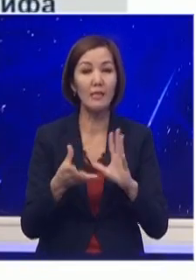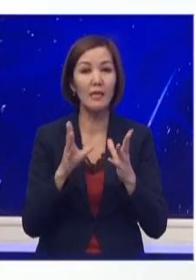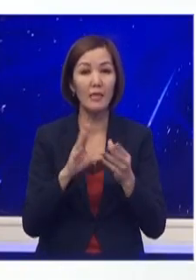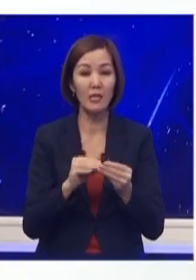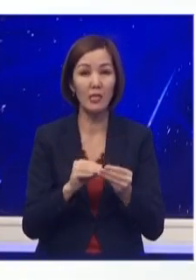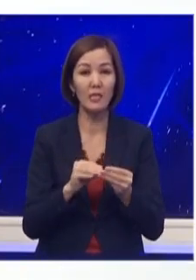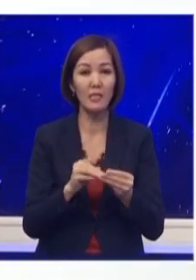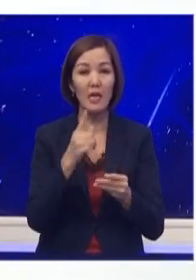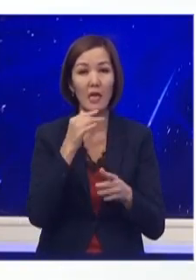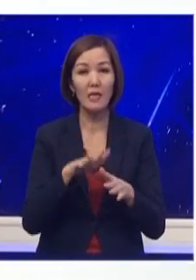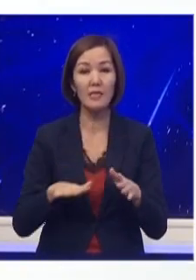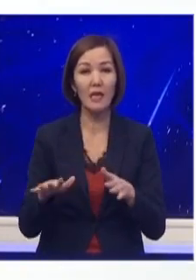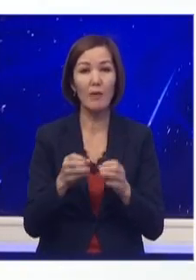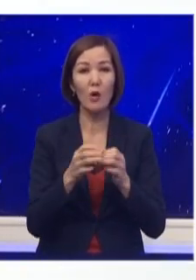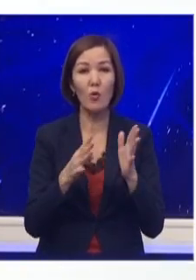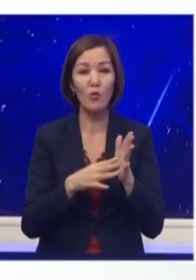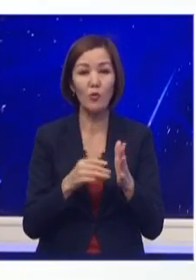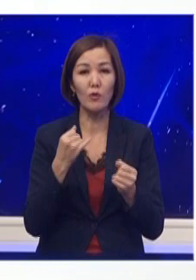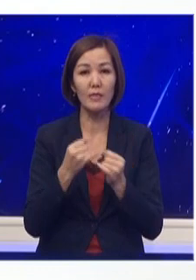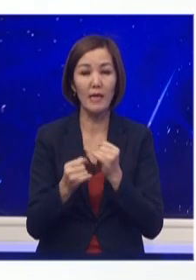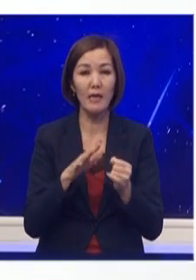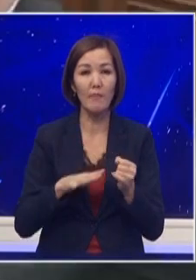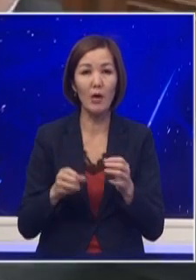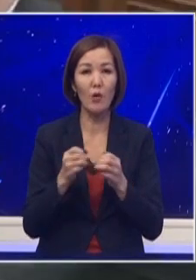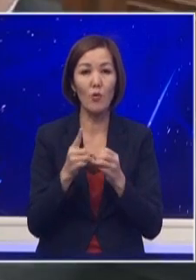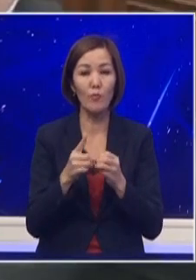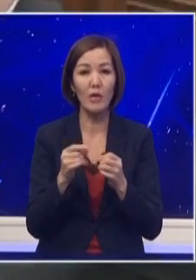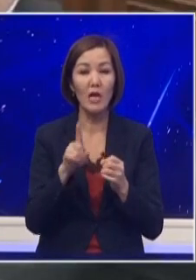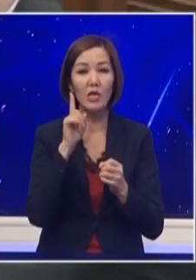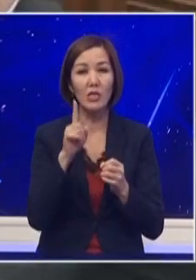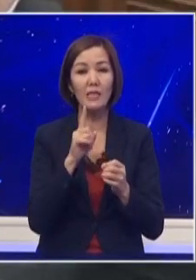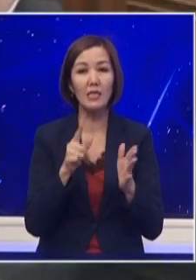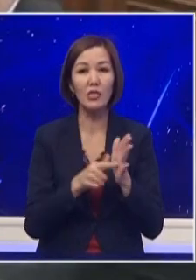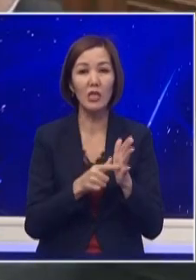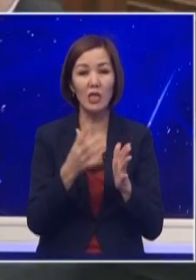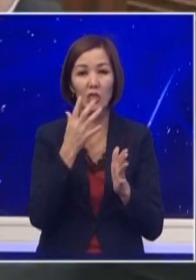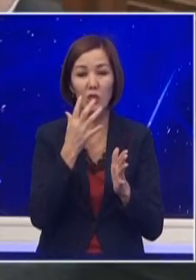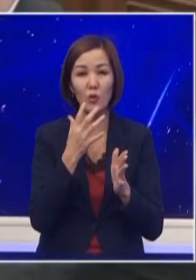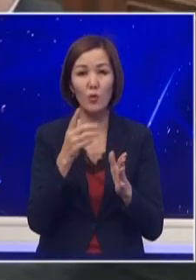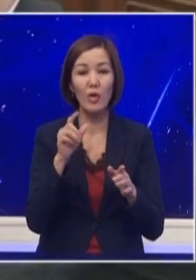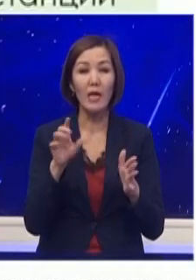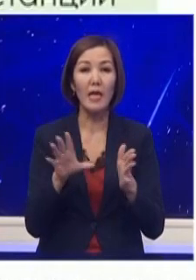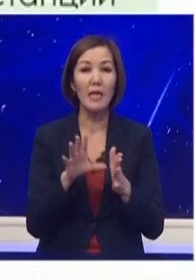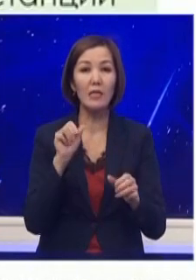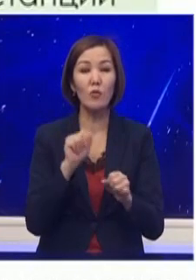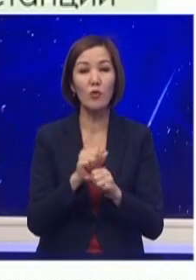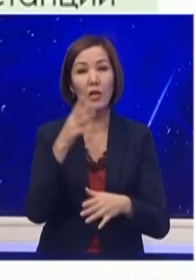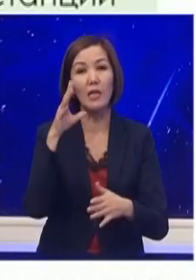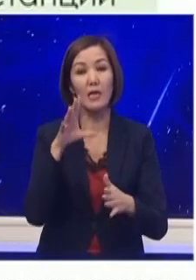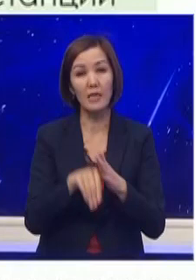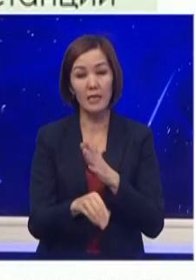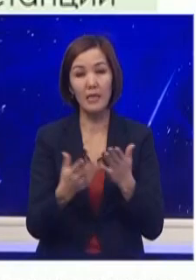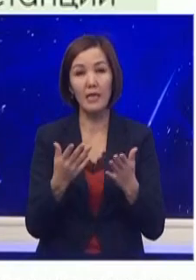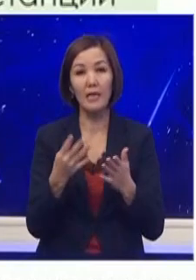Нәтижесінде қызыл аймаққа 19, сары аймаққа 11 және жасыл аймаққа 7 жылу электр орталығы кіріпті. Нысандардың